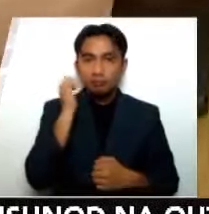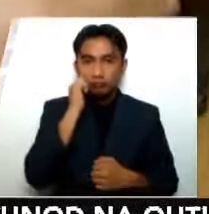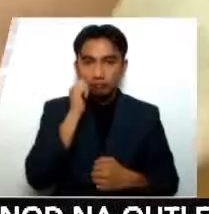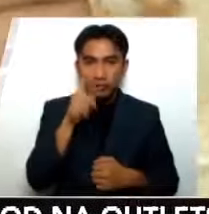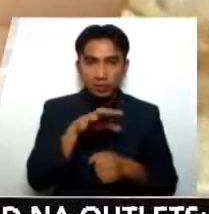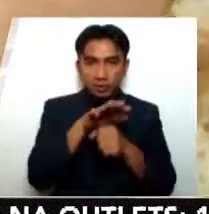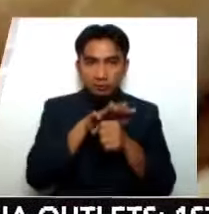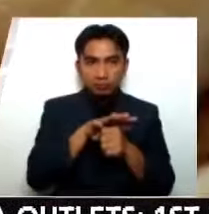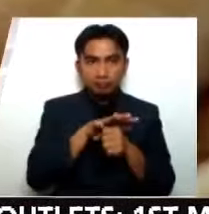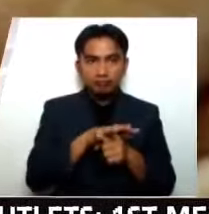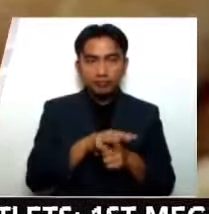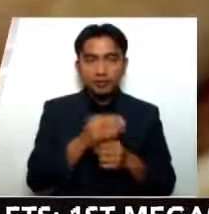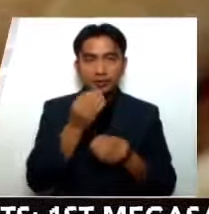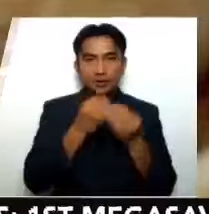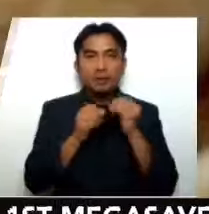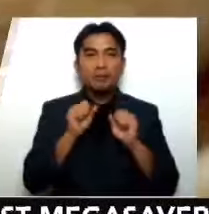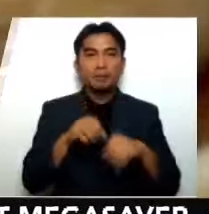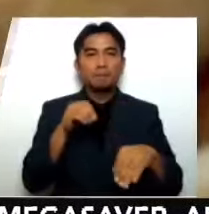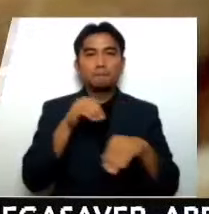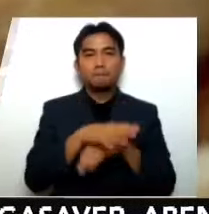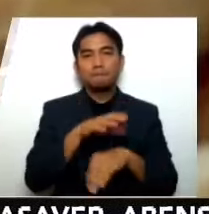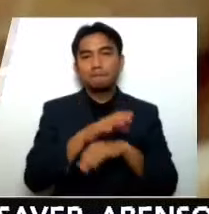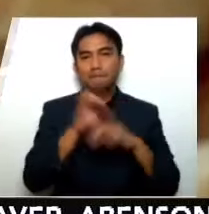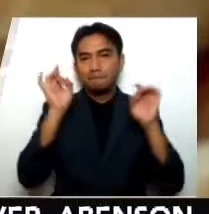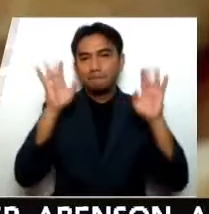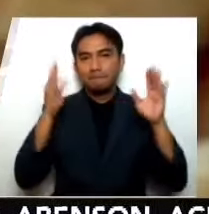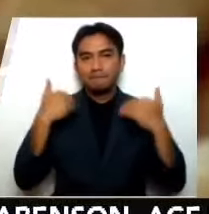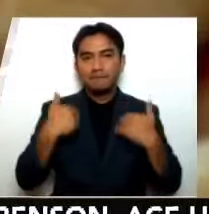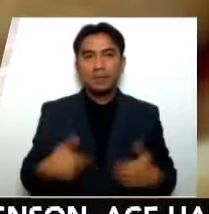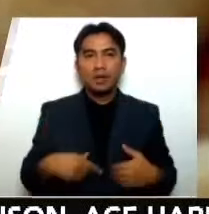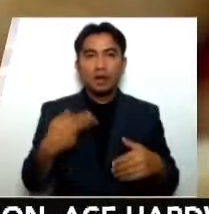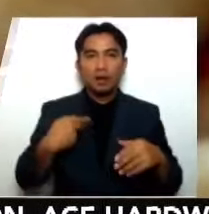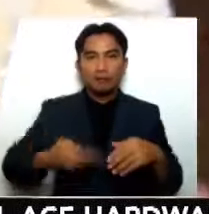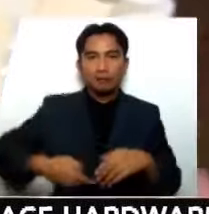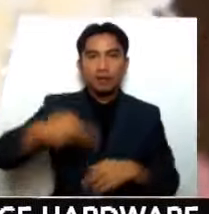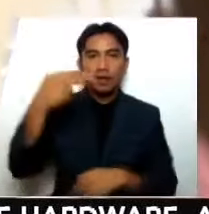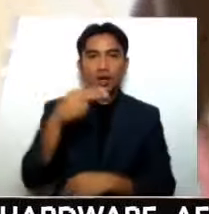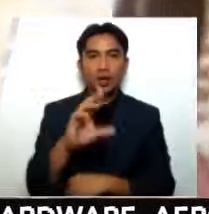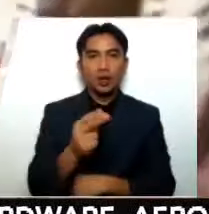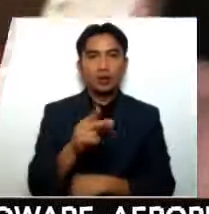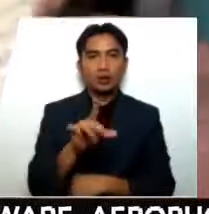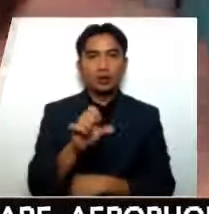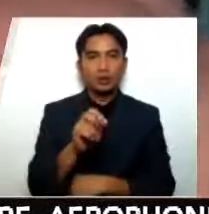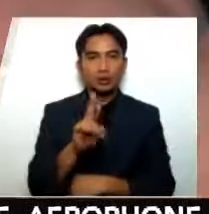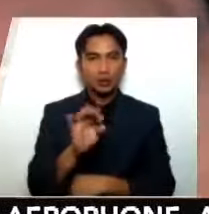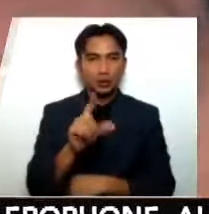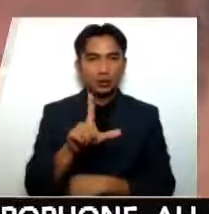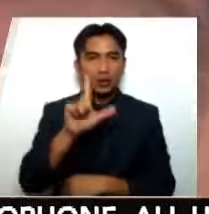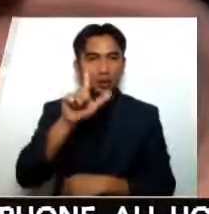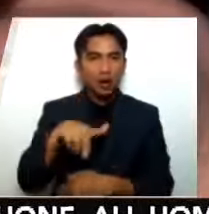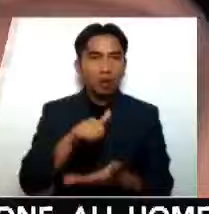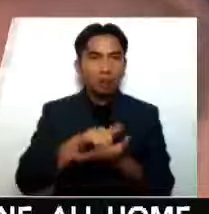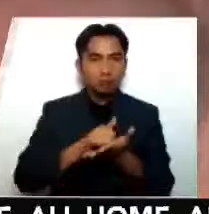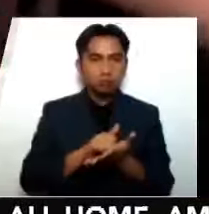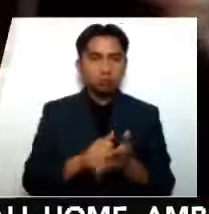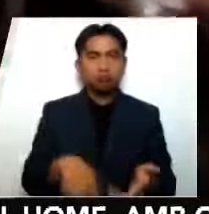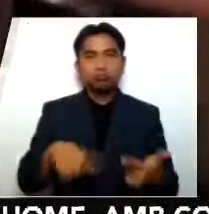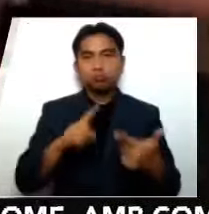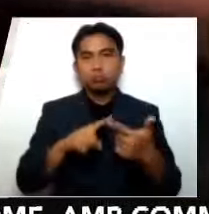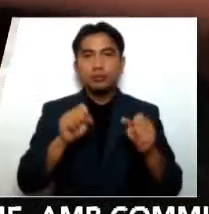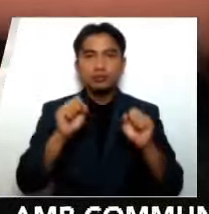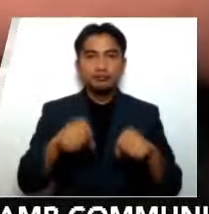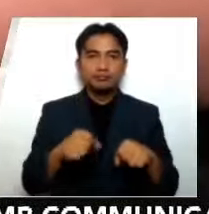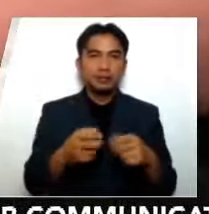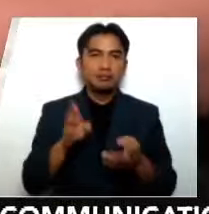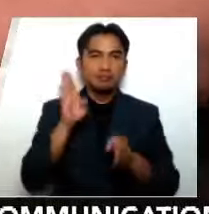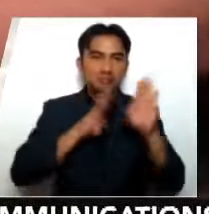sa kalusugan. Tataas ang kolesterol o magiging diabetic. Maaari ring magkaroon ng problema sa nutrisyon para sa